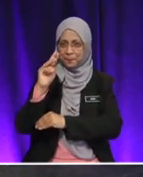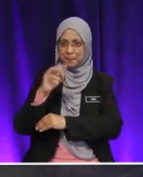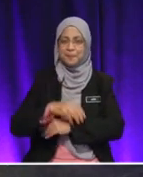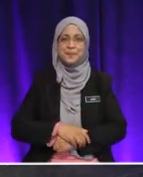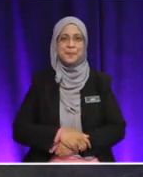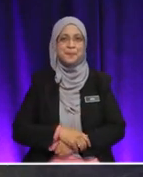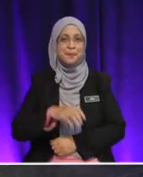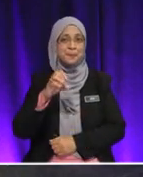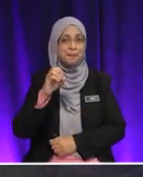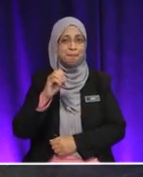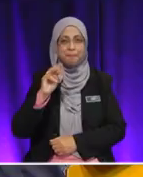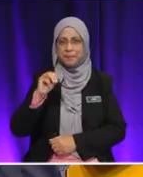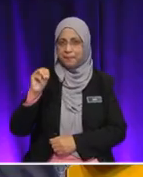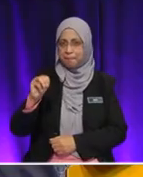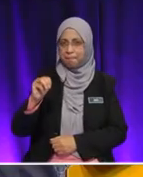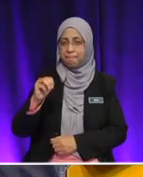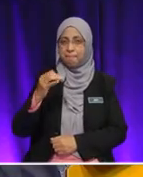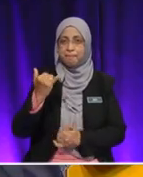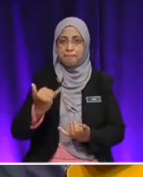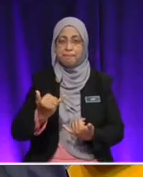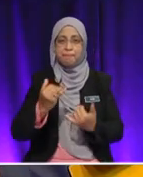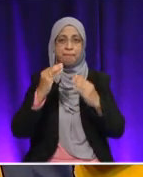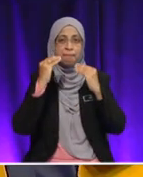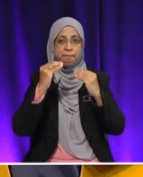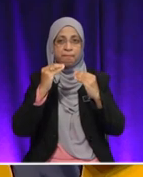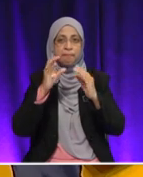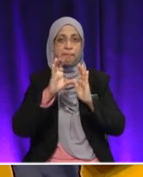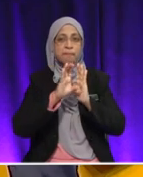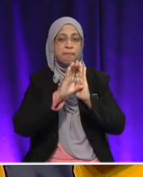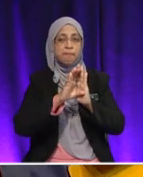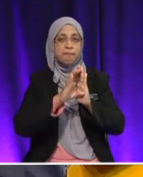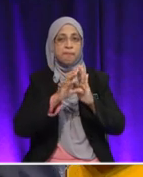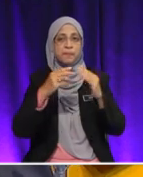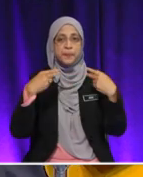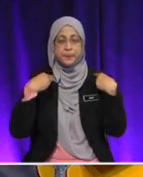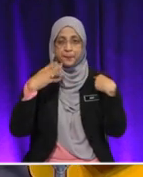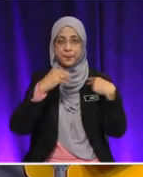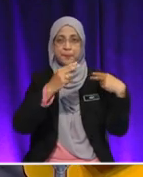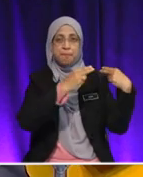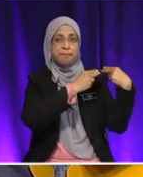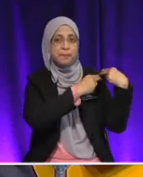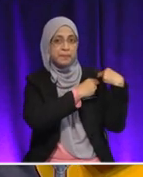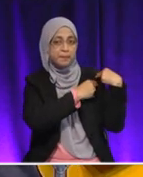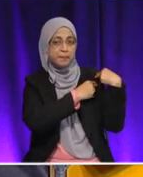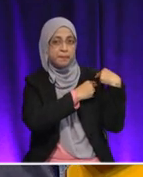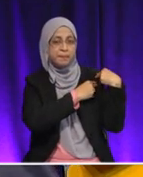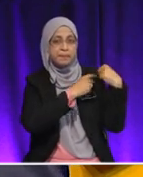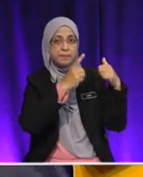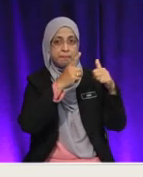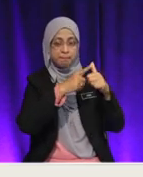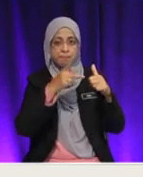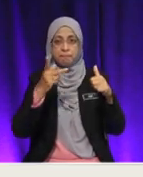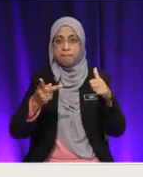kita lihat beberapa contoh hak dan tanggung jawab yang pertama berkaitan tentang